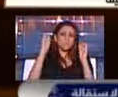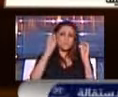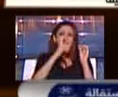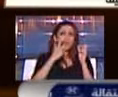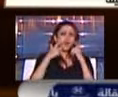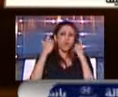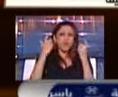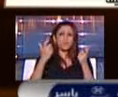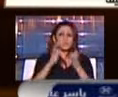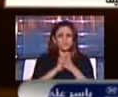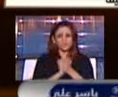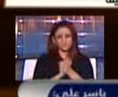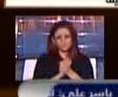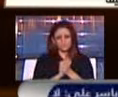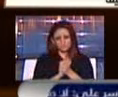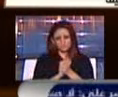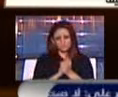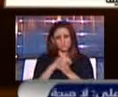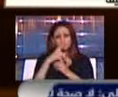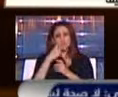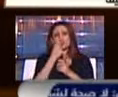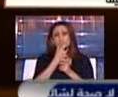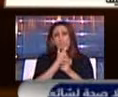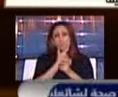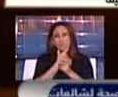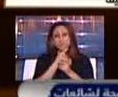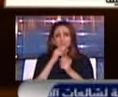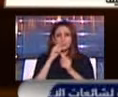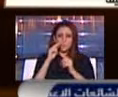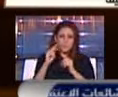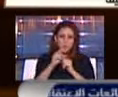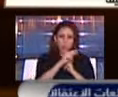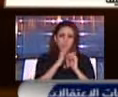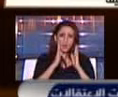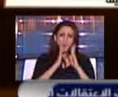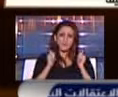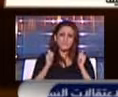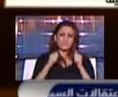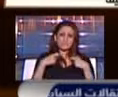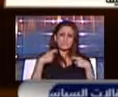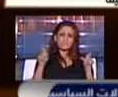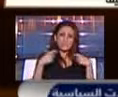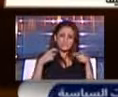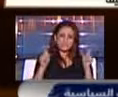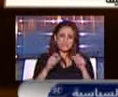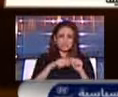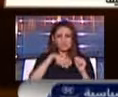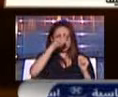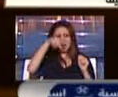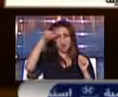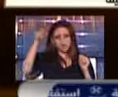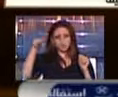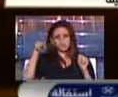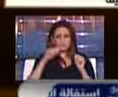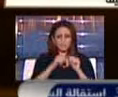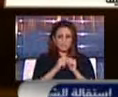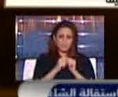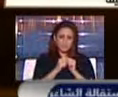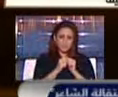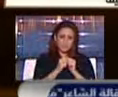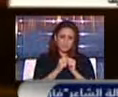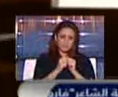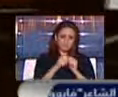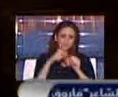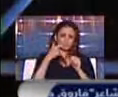لرئاسة الجمهورية بانها معناه ان الرئيس مرسي نازل خاطب في مصر الجديدة عند قصر الاتحادية قال لهم اهلي